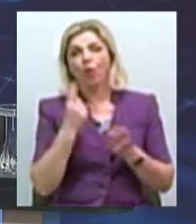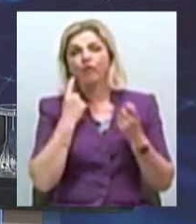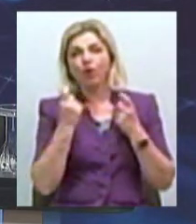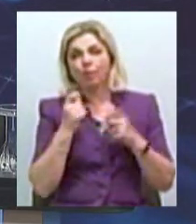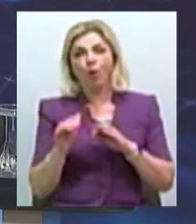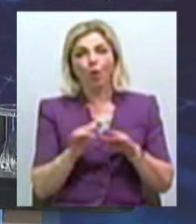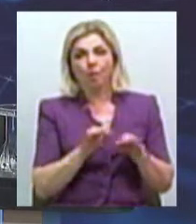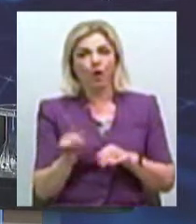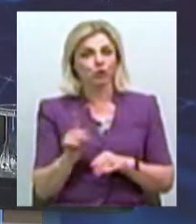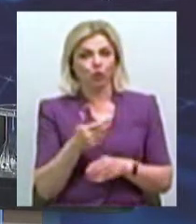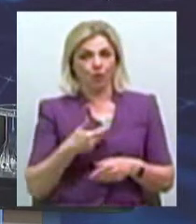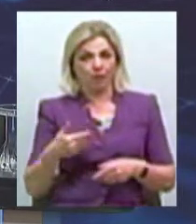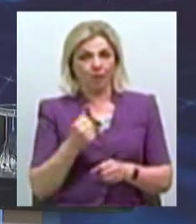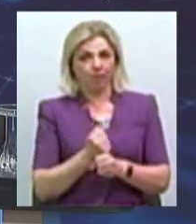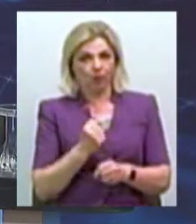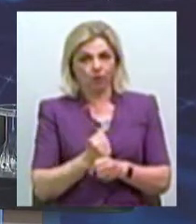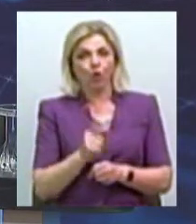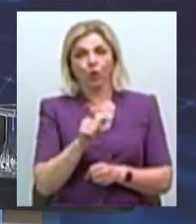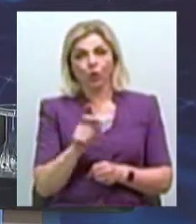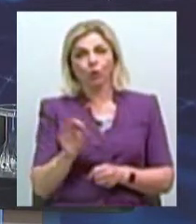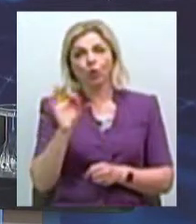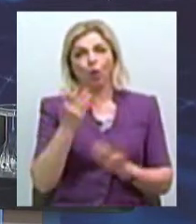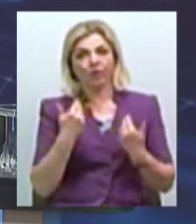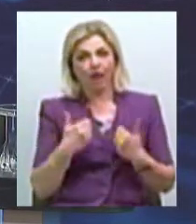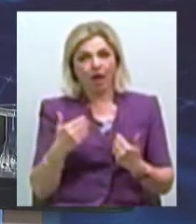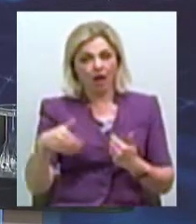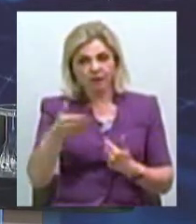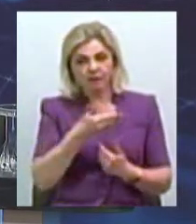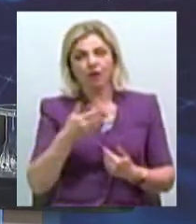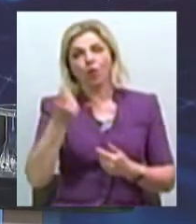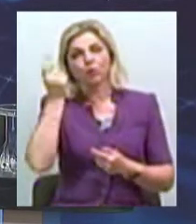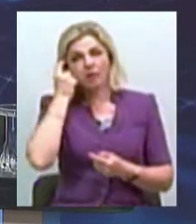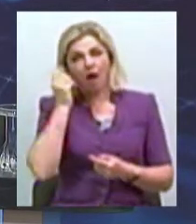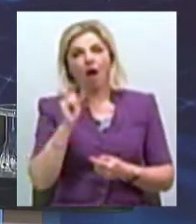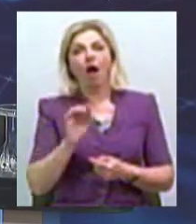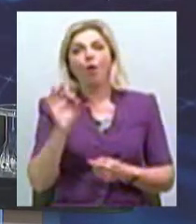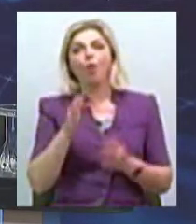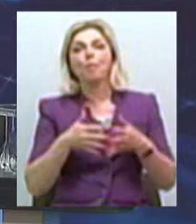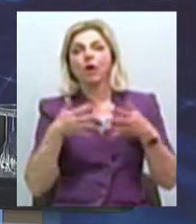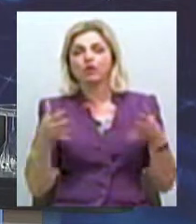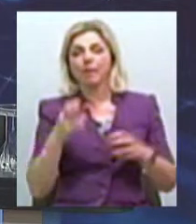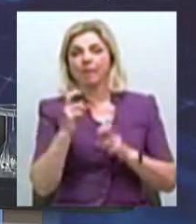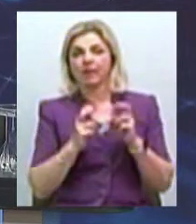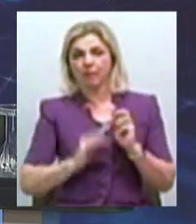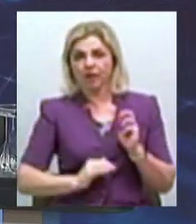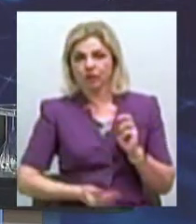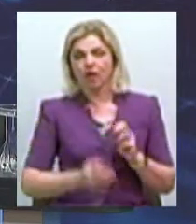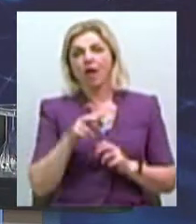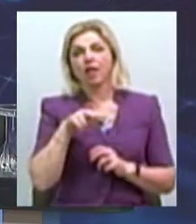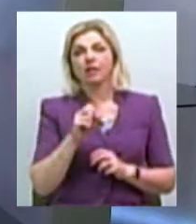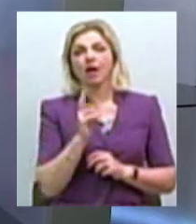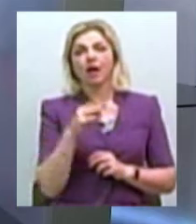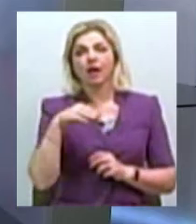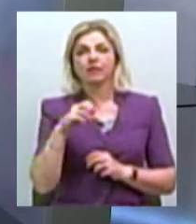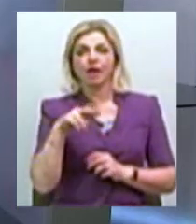ми проводимо, люди про нас просто дізнаються. Щодо більш великих, то це підприємство «Лакталіс Україна». Воно